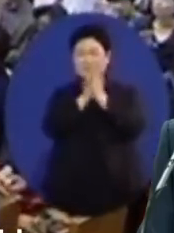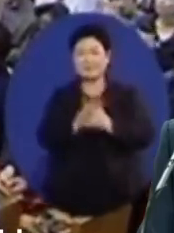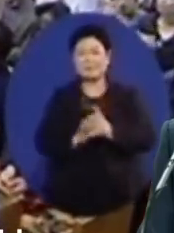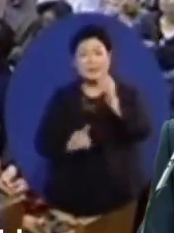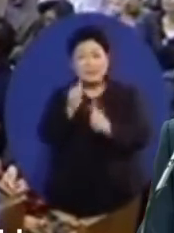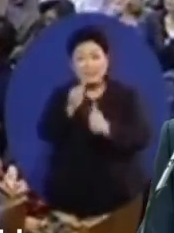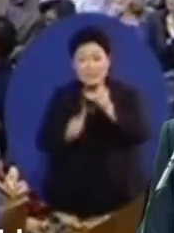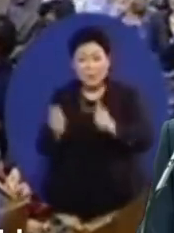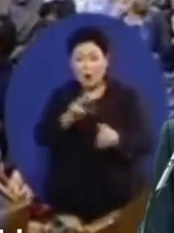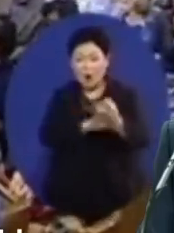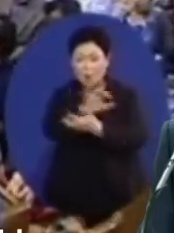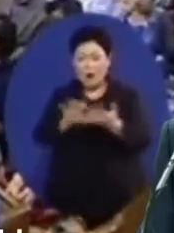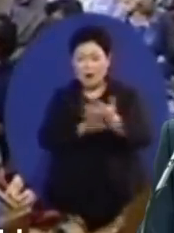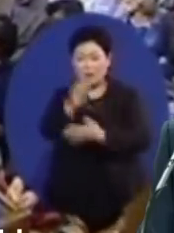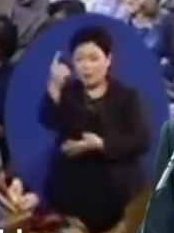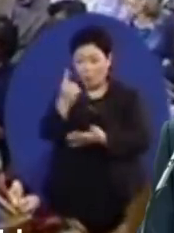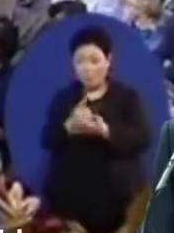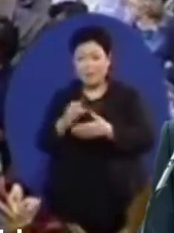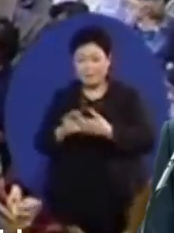시험과 환란이 다가오면